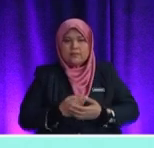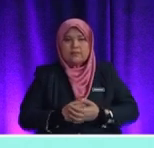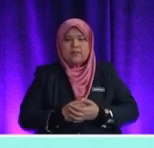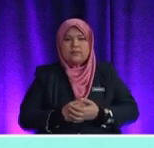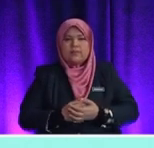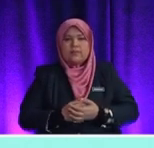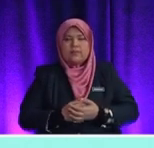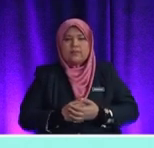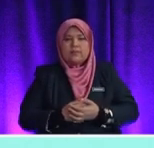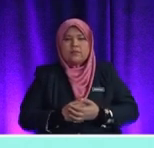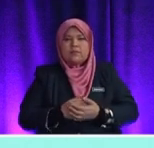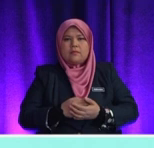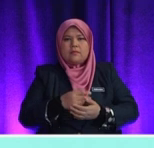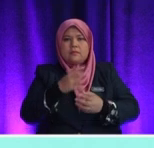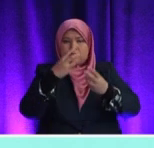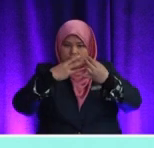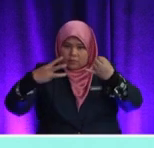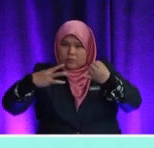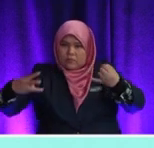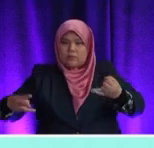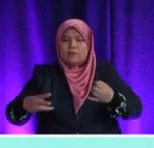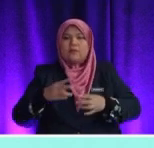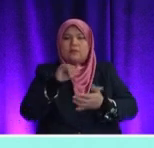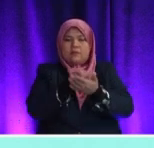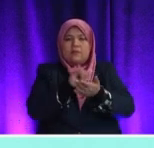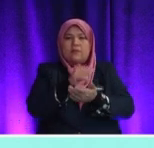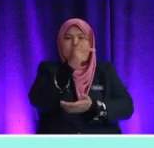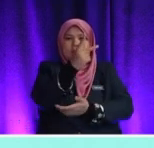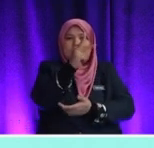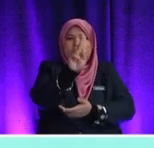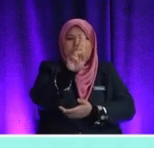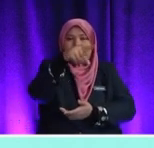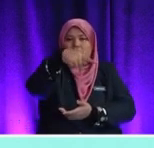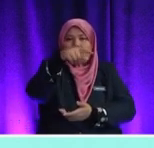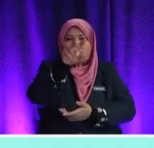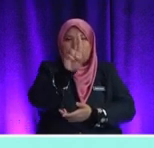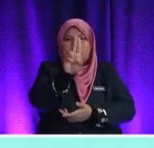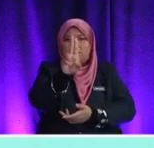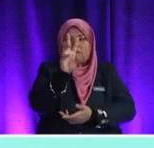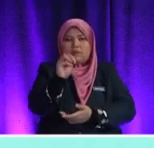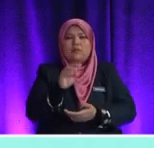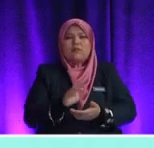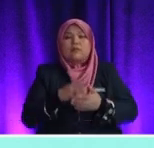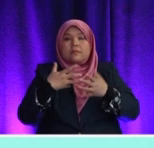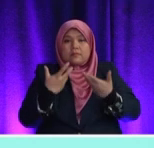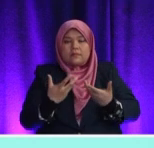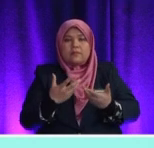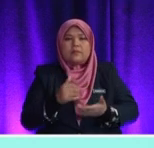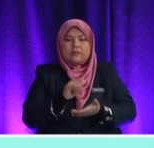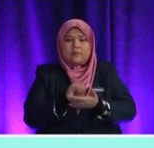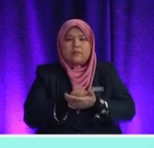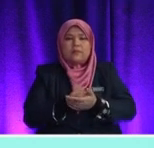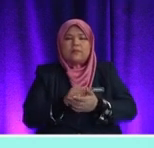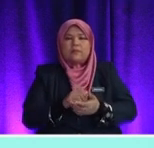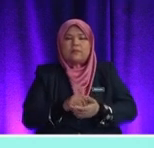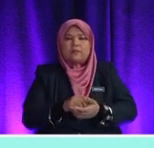yah dan ini adalah cara kita nah turunkan logam kupluknya aja